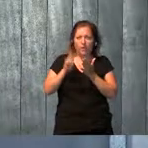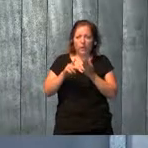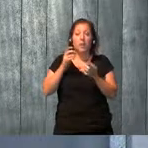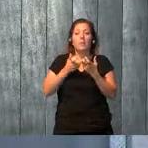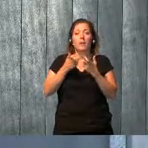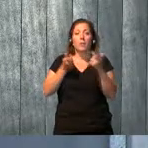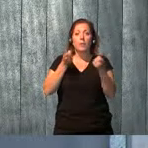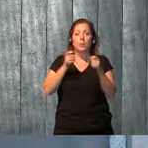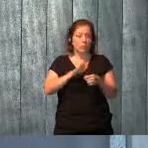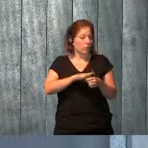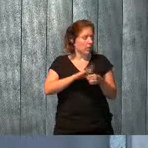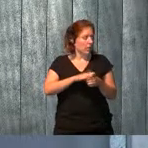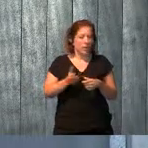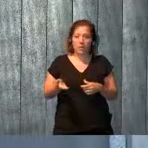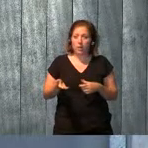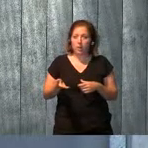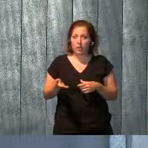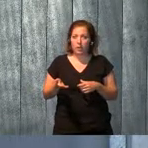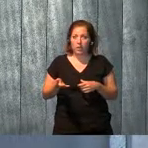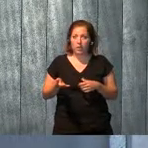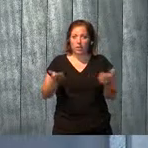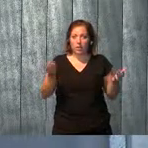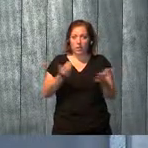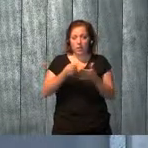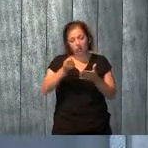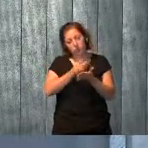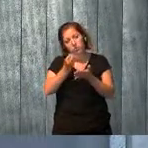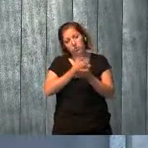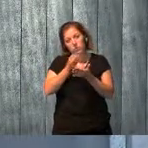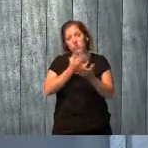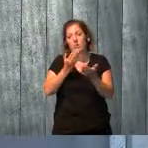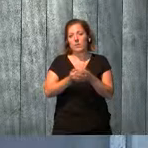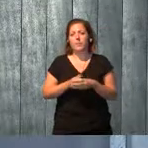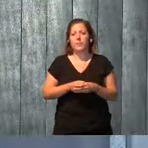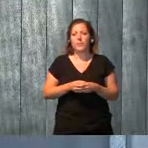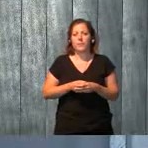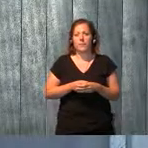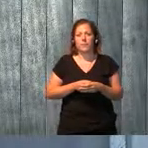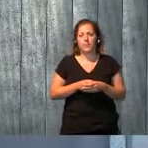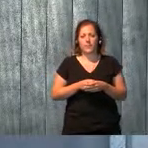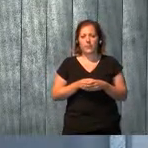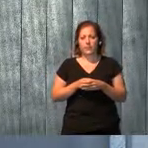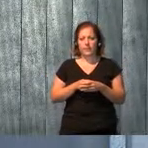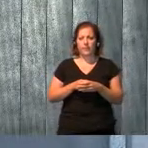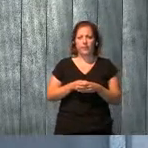des déchets, les précollectes et autres, et bien d'autres choses. Donc,